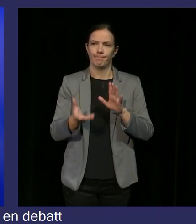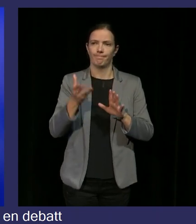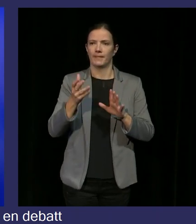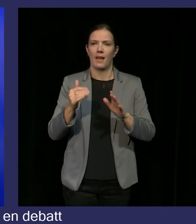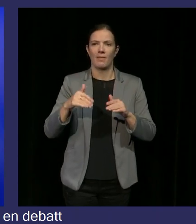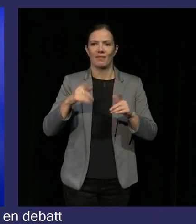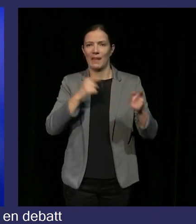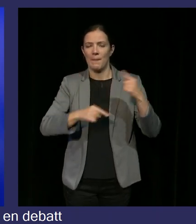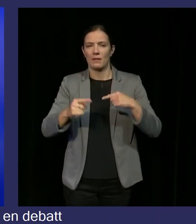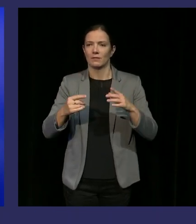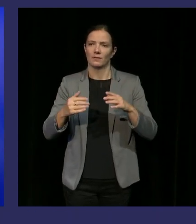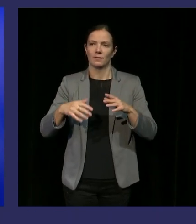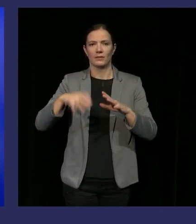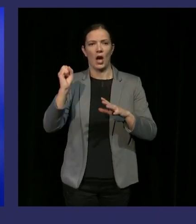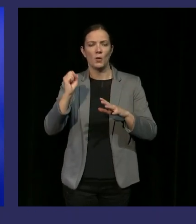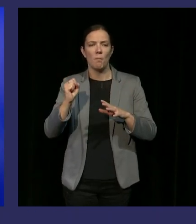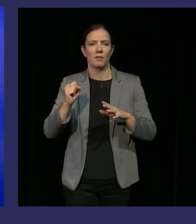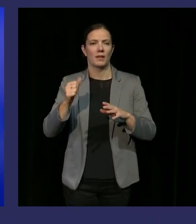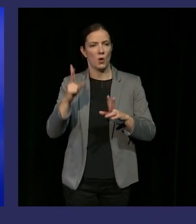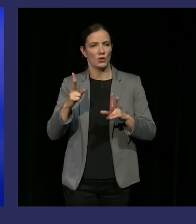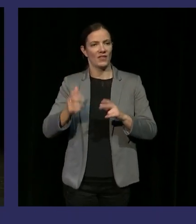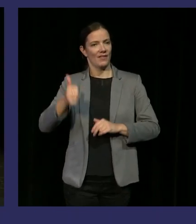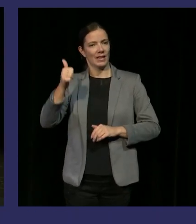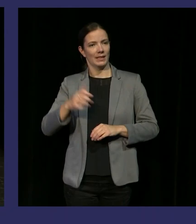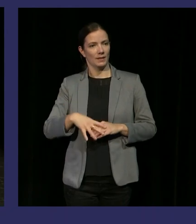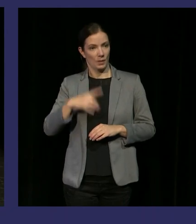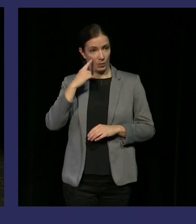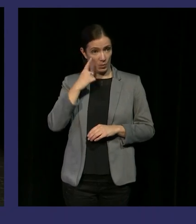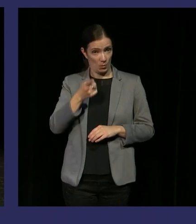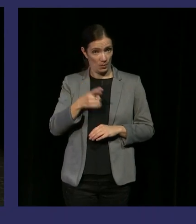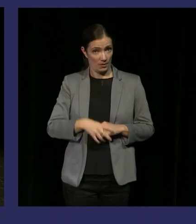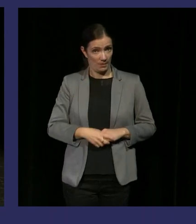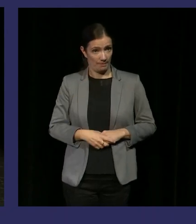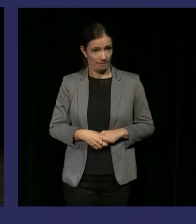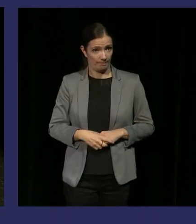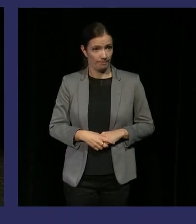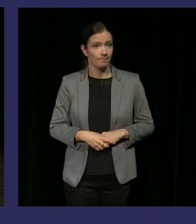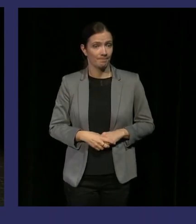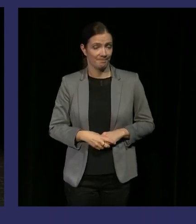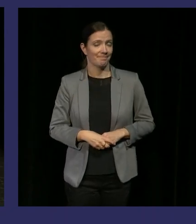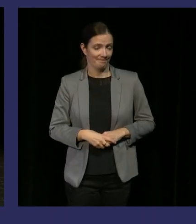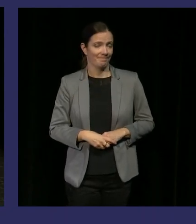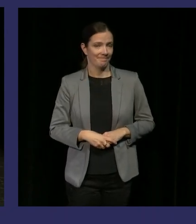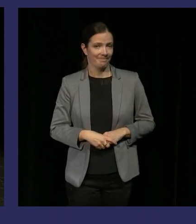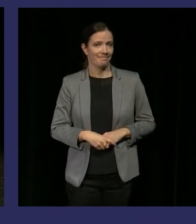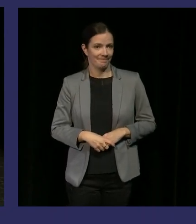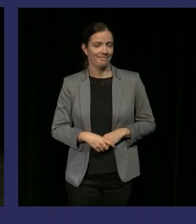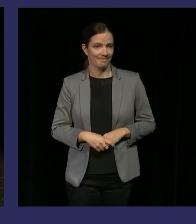en dagsorden, også veldig viktig. Har du tro på det? Ja.